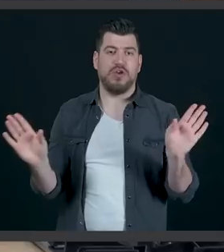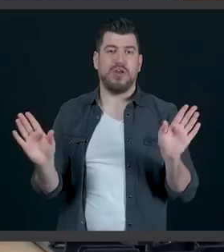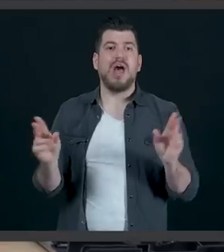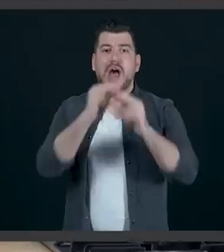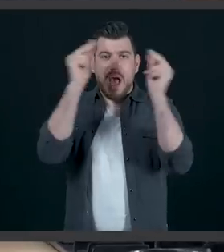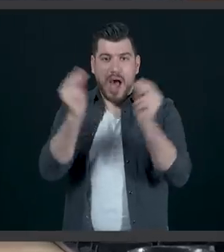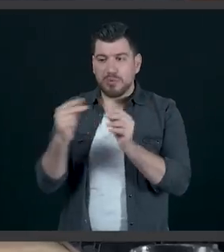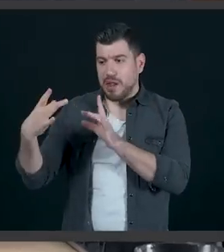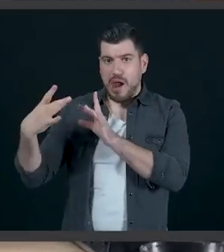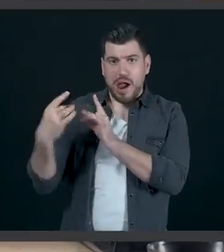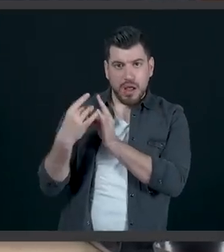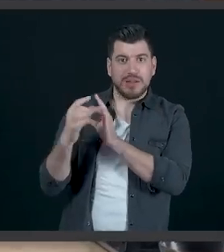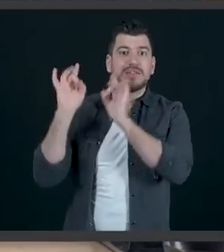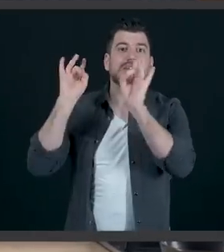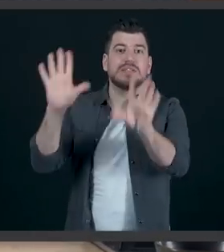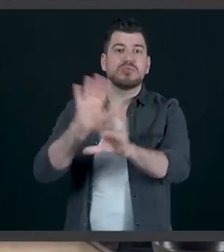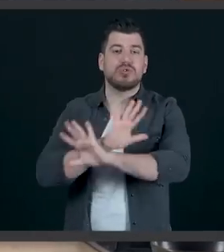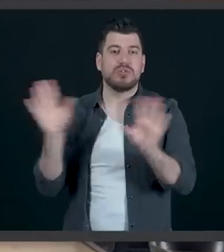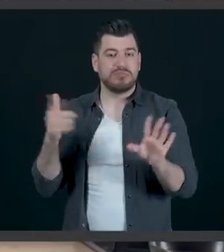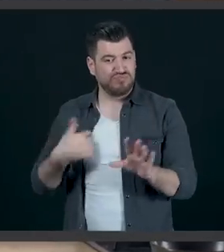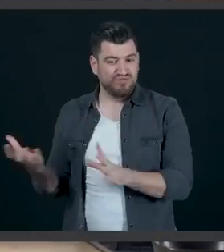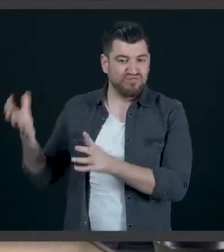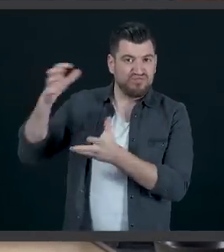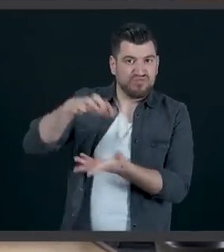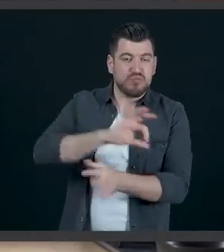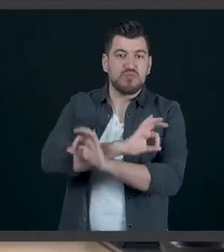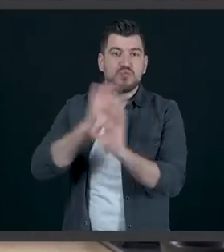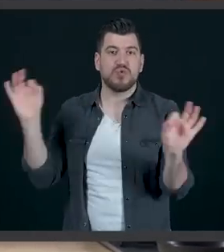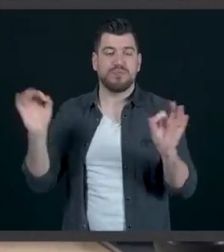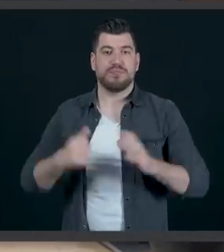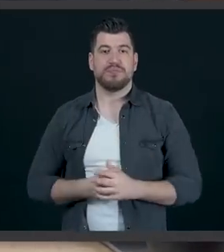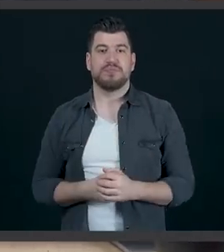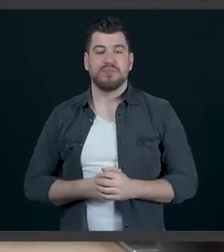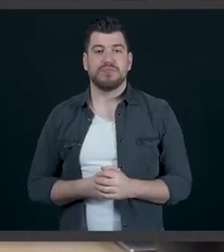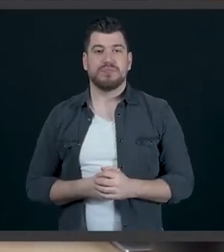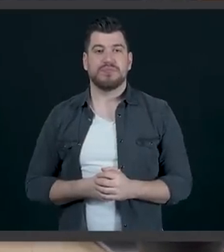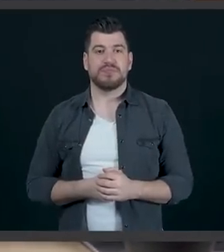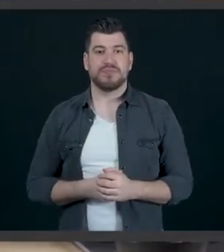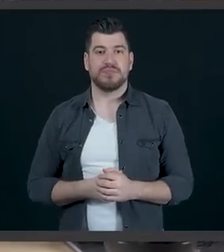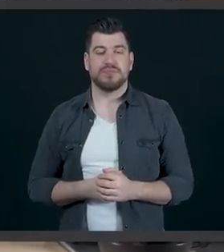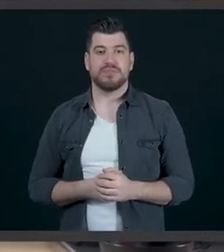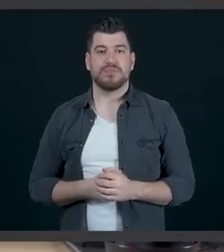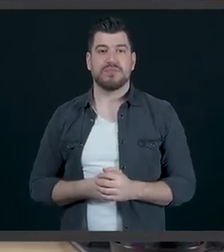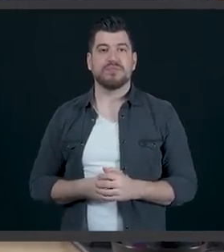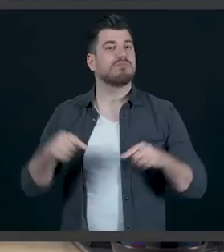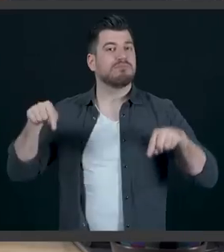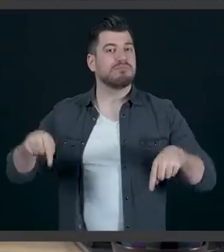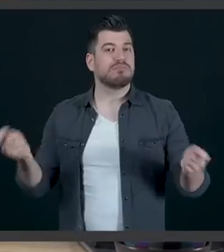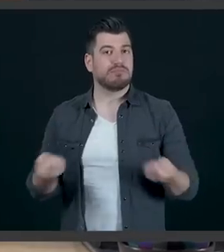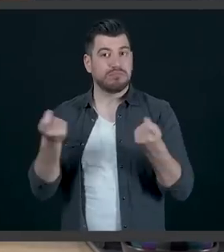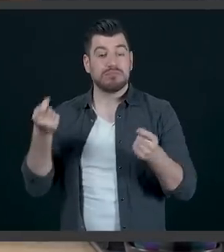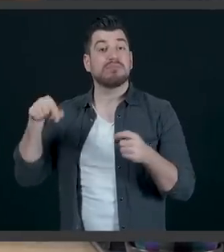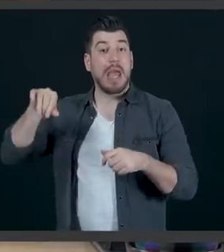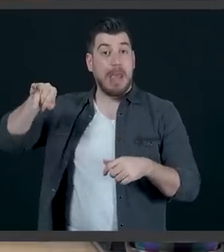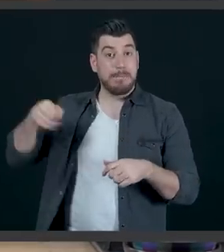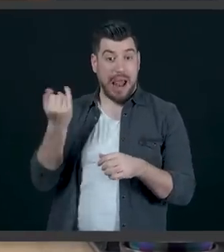γίνεται, δεν πρόκειται να χάσω ούτε γραμμάριο. Δεν θα μείνει καθόλου στο μπολάκι μου. Τώρα, από τη στιγμή που